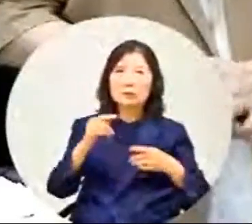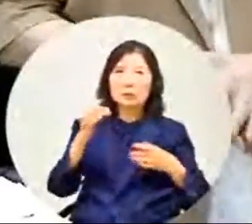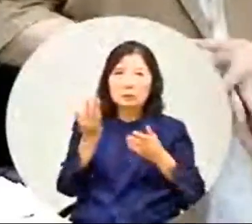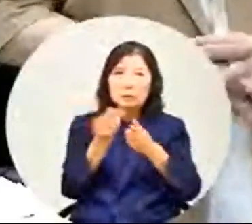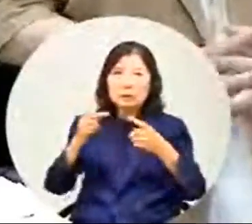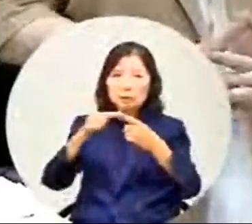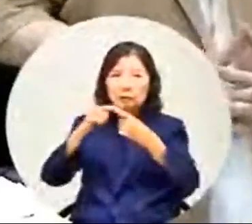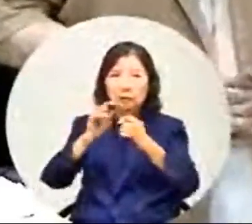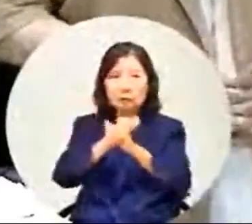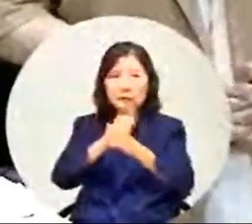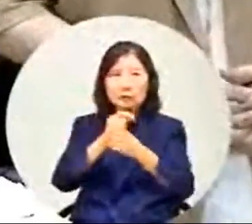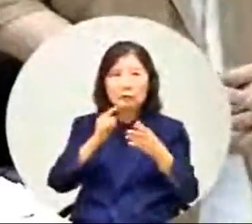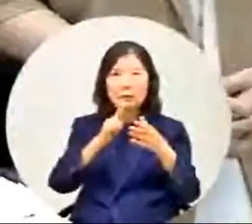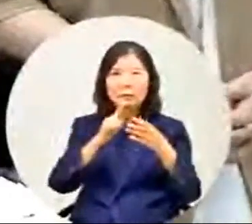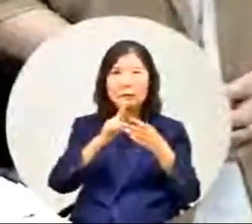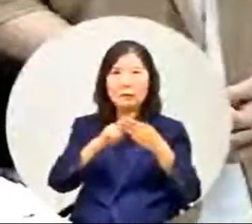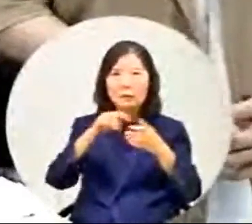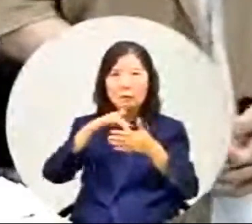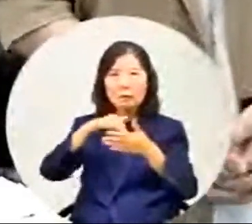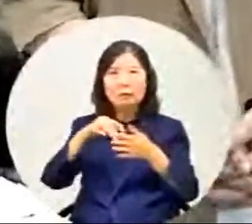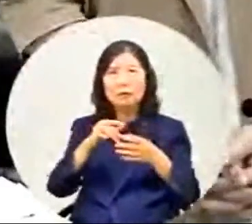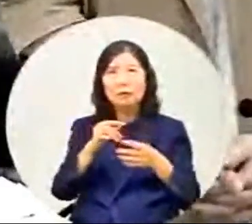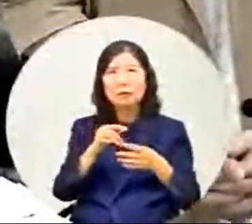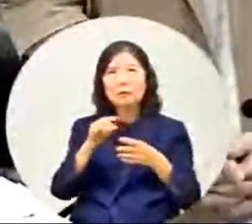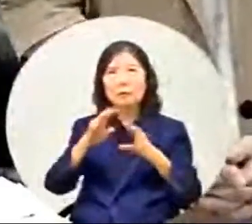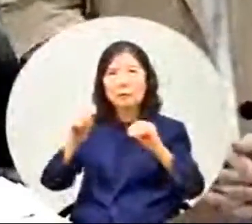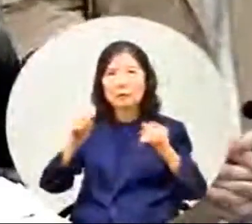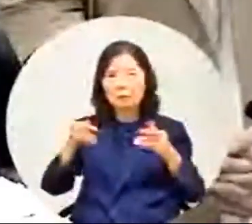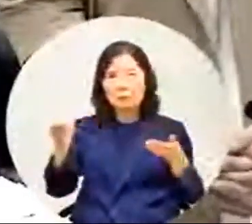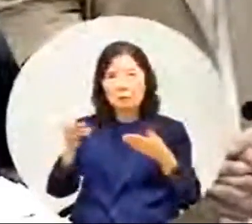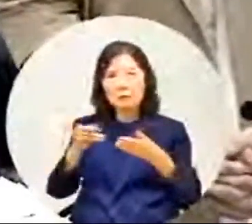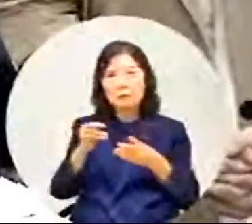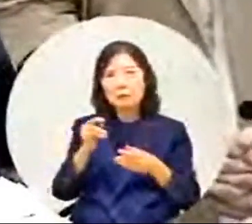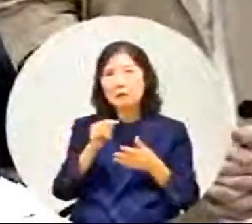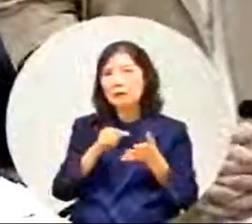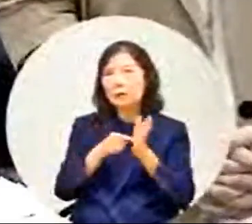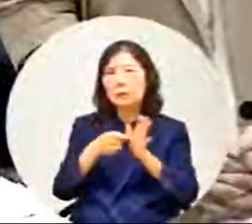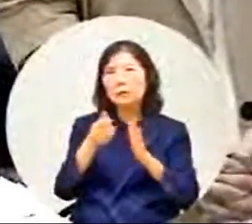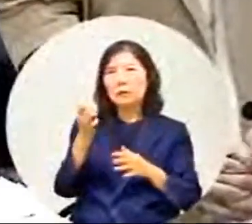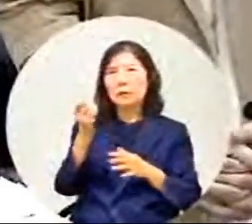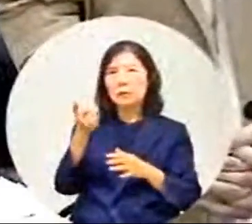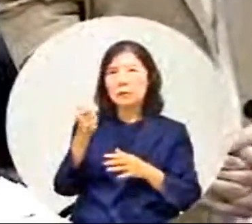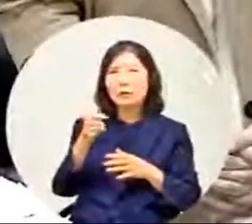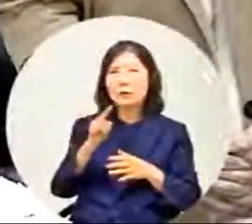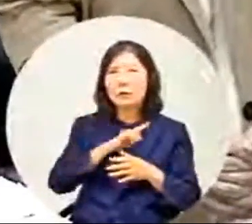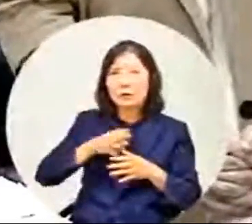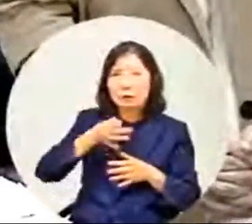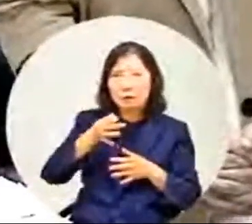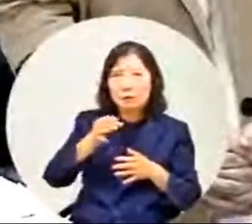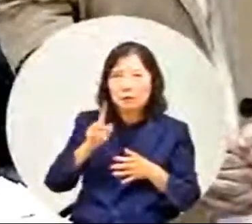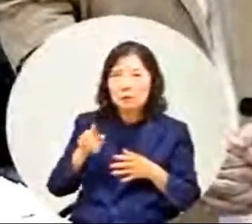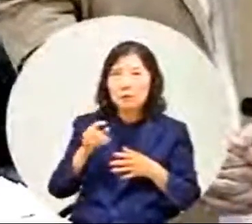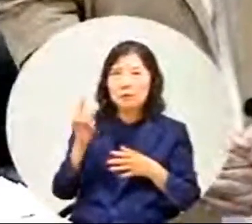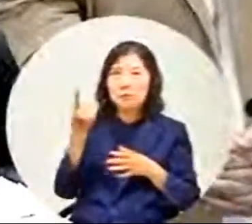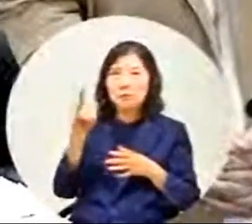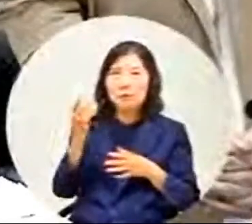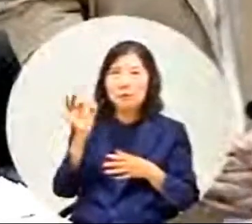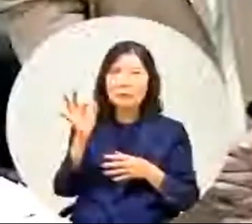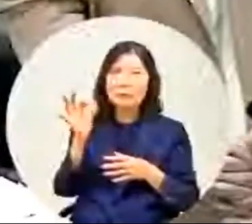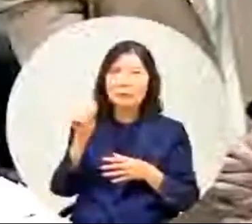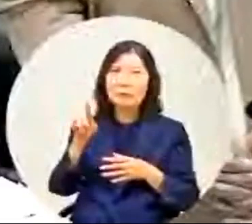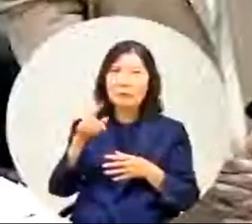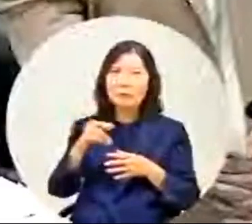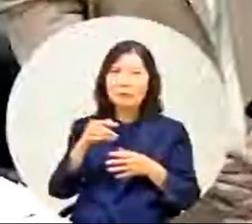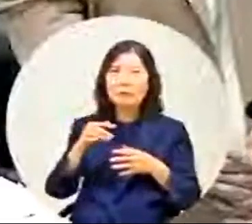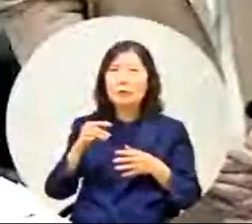主计都有讲，所以没有办法实现土地开发的效益，你的自偿性裁员难以实施。重点是你轻